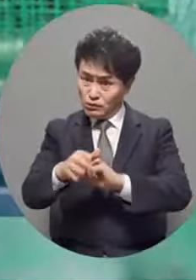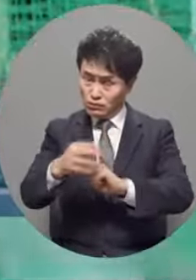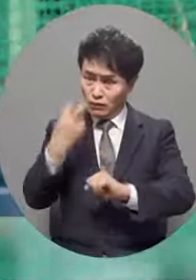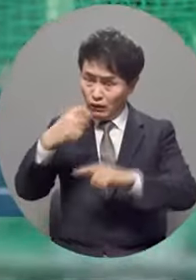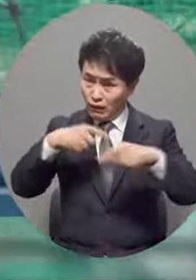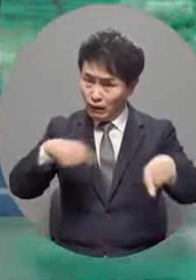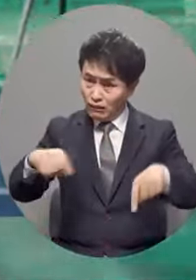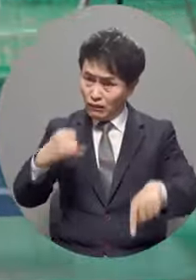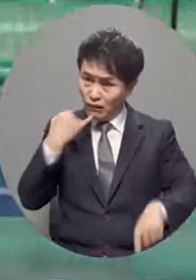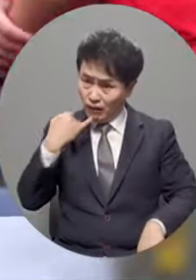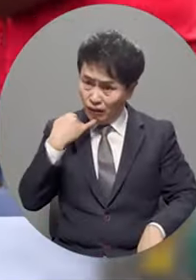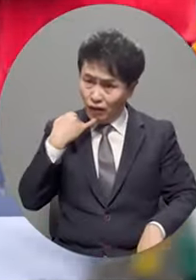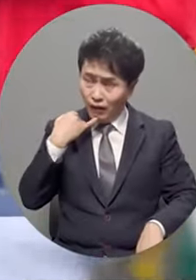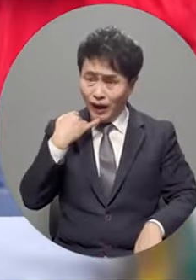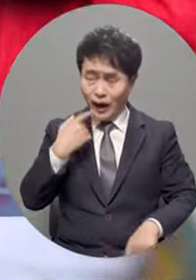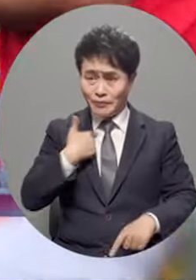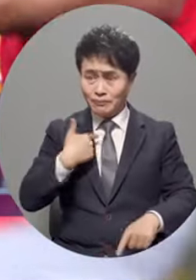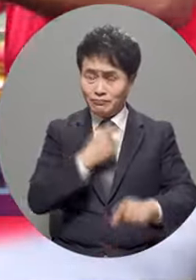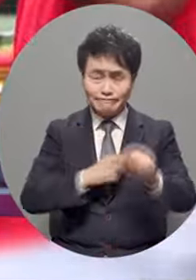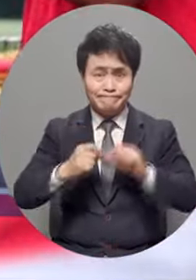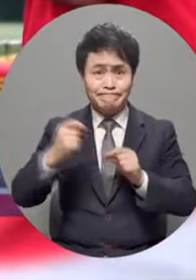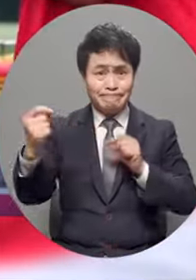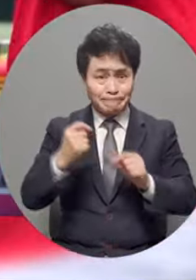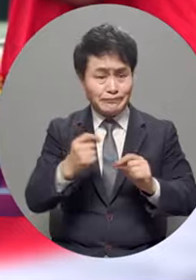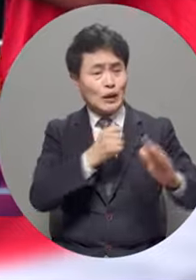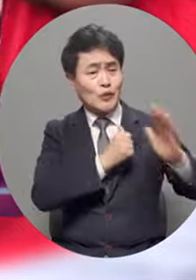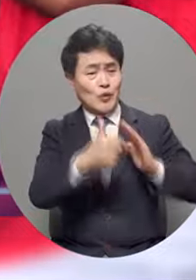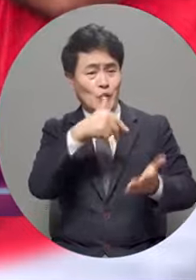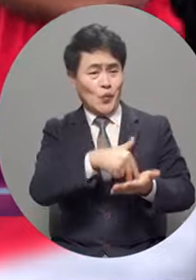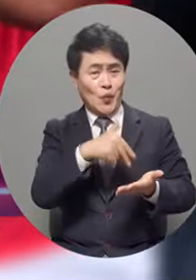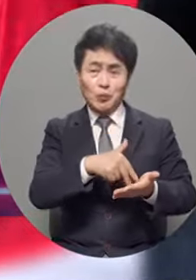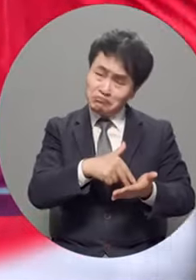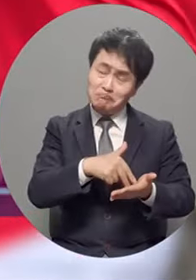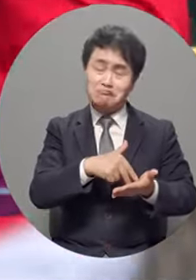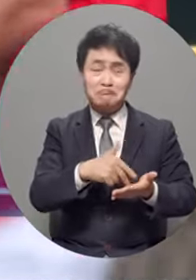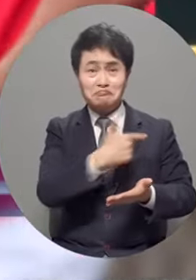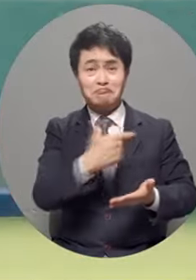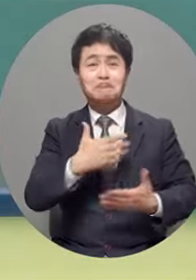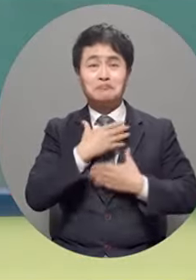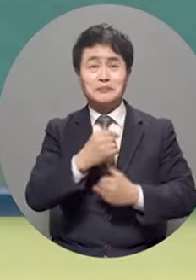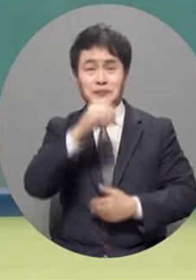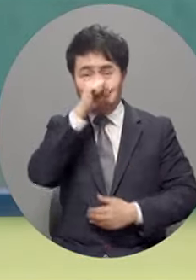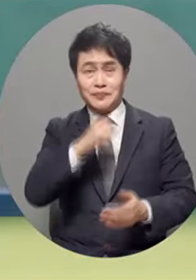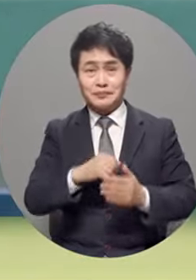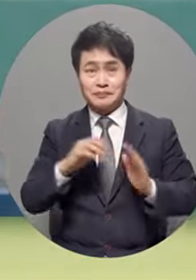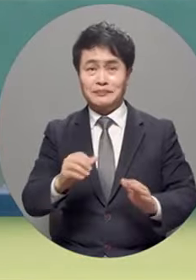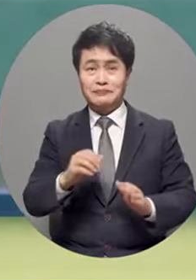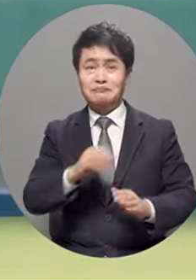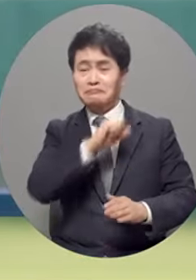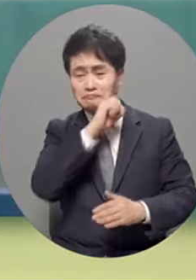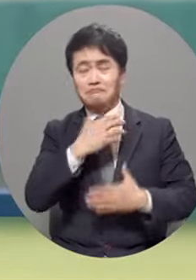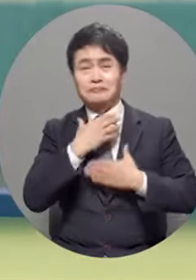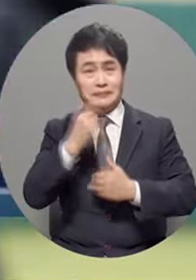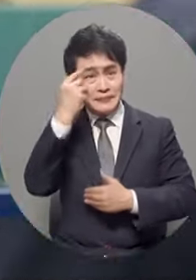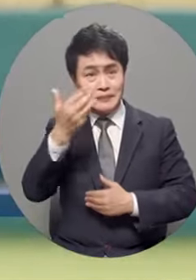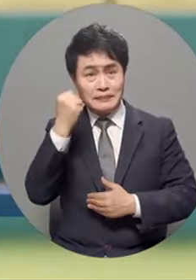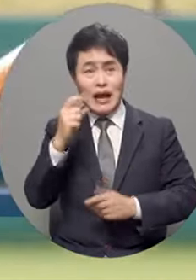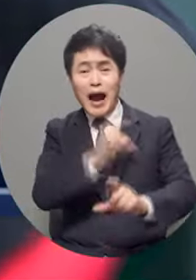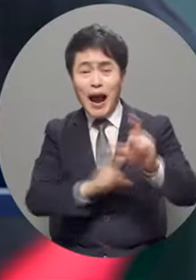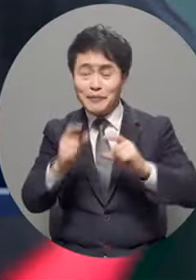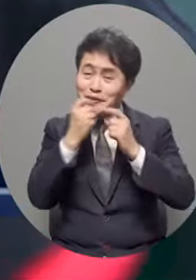감독님께서 되게 많이 다가와주셔서 선수들 입장에서는 되게 편하게 좋은 것 같아요. 좀 더 편안하게 생각을 하고 한 번이라도 더